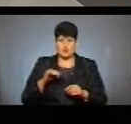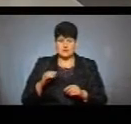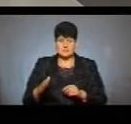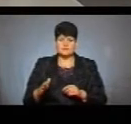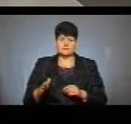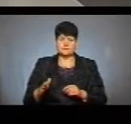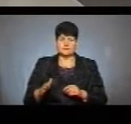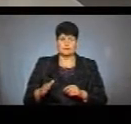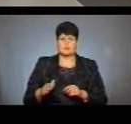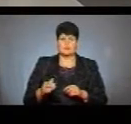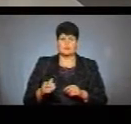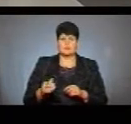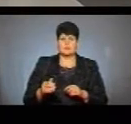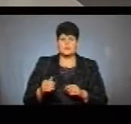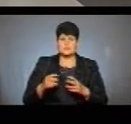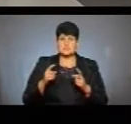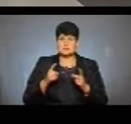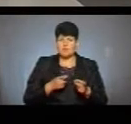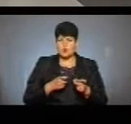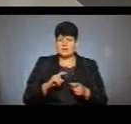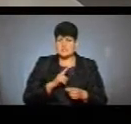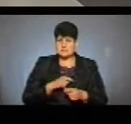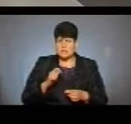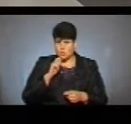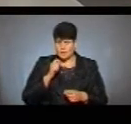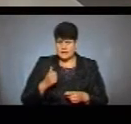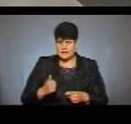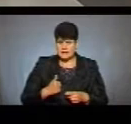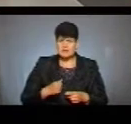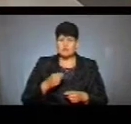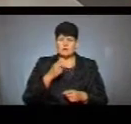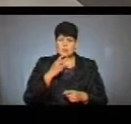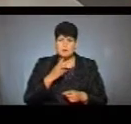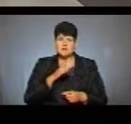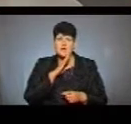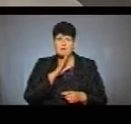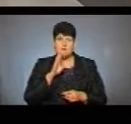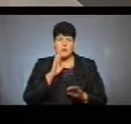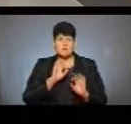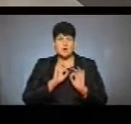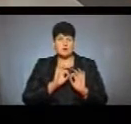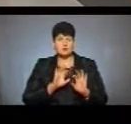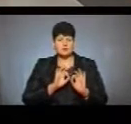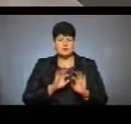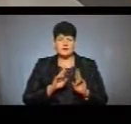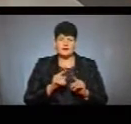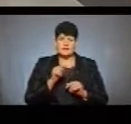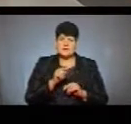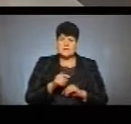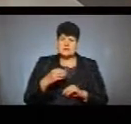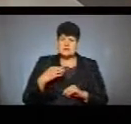України. І коли бачиш просто кадри, де мама розповідає, як її